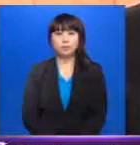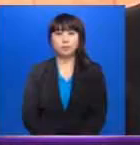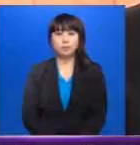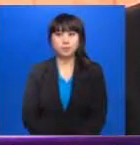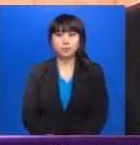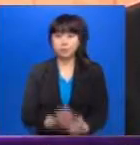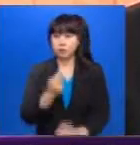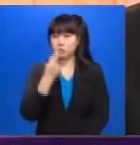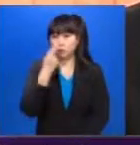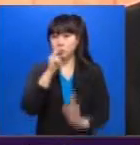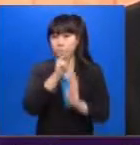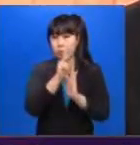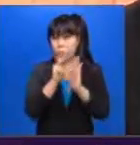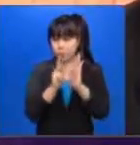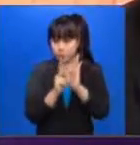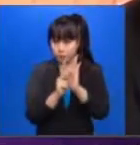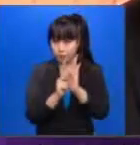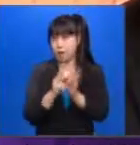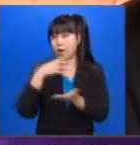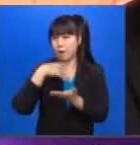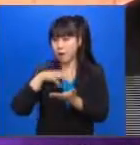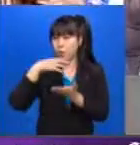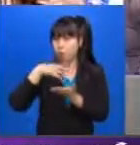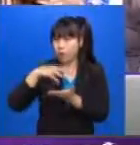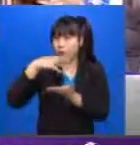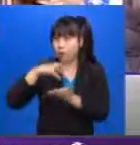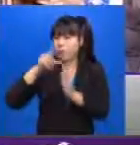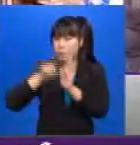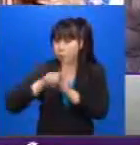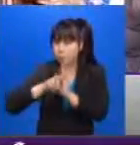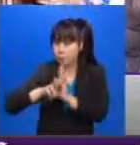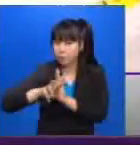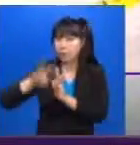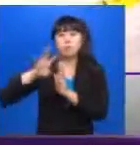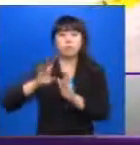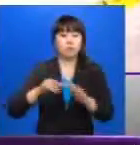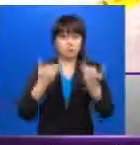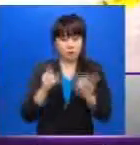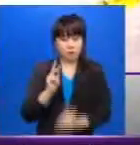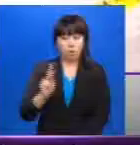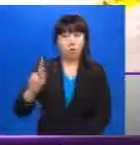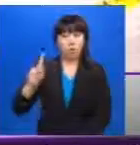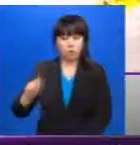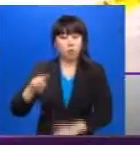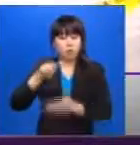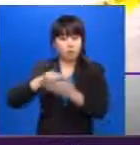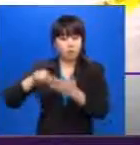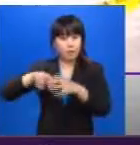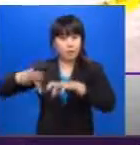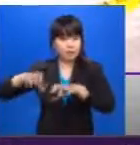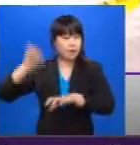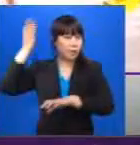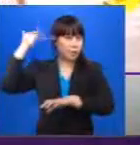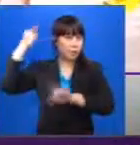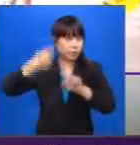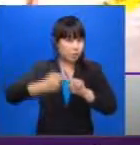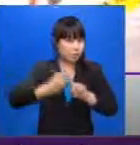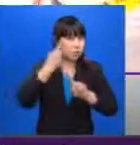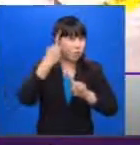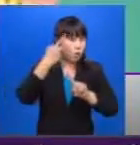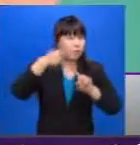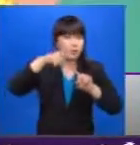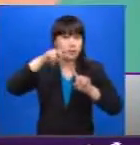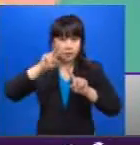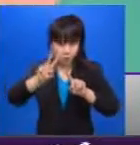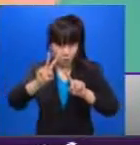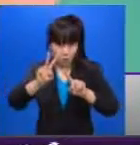กูรูทางกฎหมายจะออกมายืนยันซ้ำแล้วซ้ำเล่าว่าแม้การจัดการเลือกตั้งของกกต.เมื่อวันที่2กุมภาพันธ์จะไม่สาม